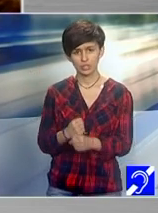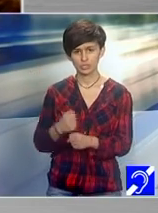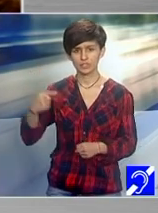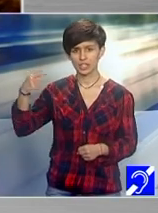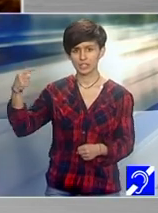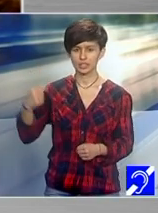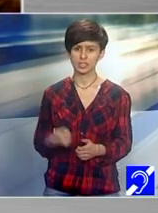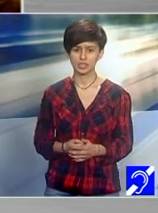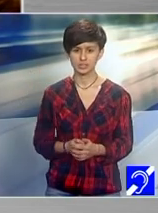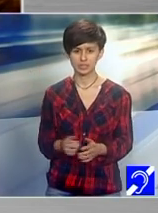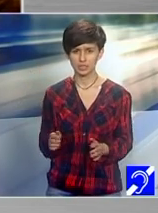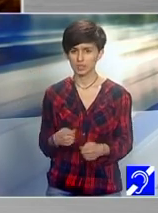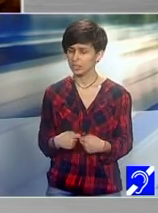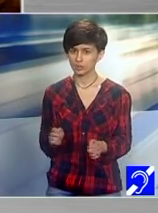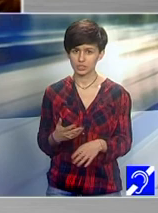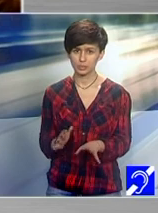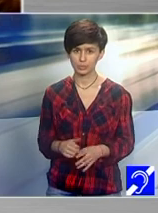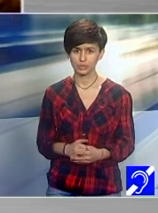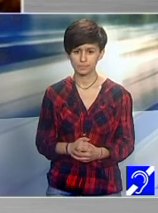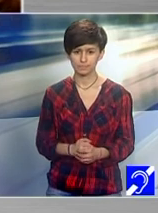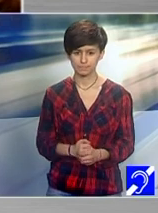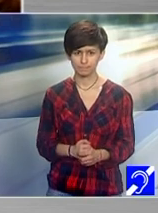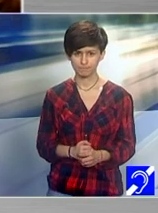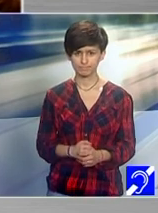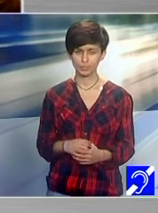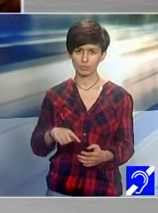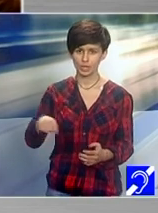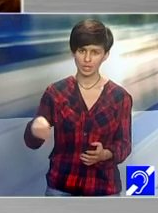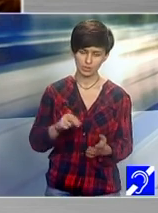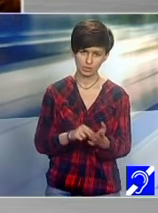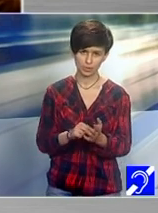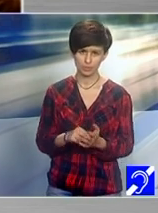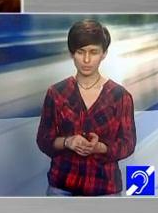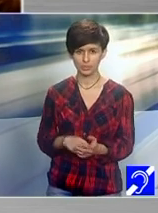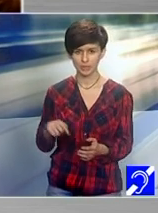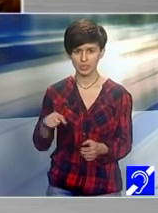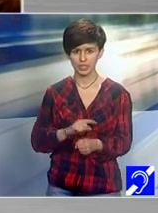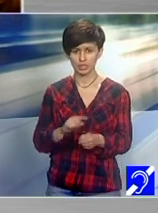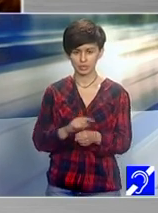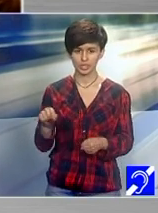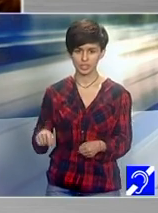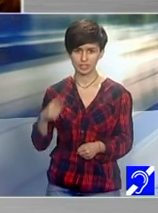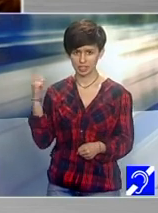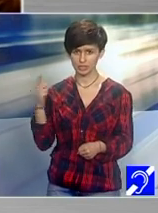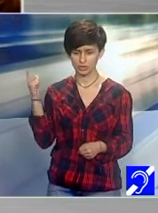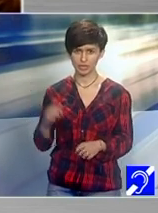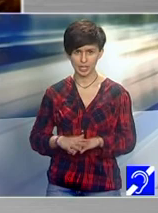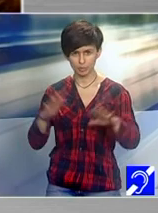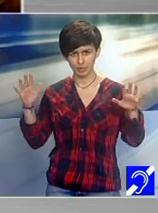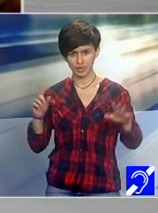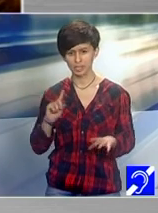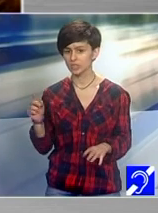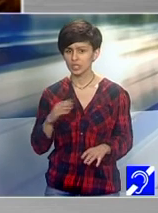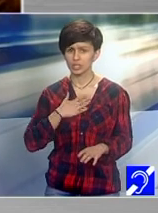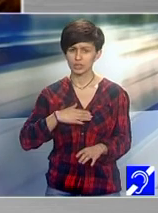că eu nu pot, că tot timpul sunt în gardă. Acolo, noi propunem lucrurile astea într-un oraș mare. În orașele mici este mult mai greu și nu vrem să afectăm pacientul. De aia